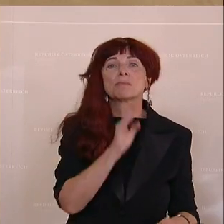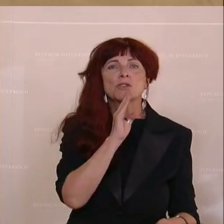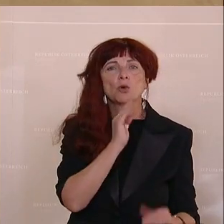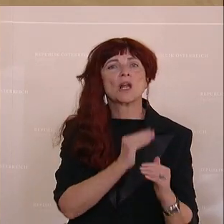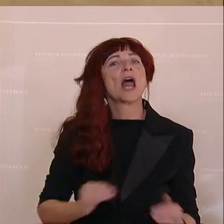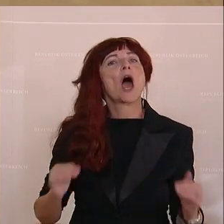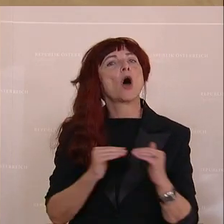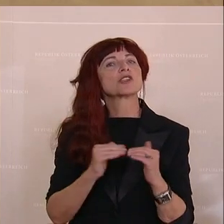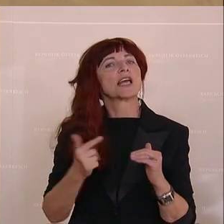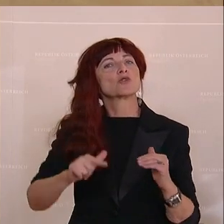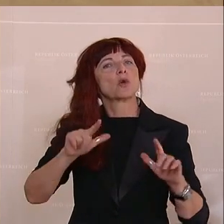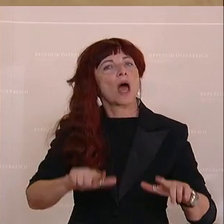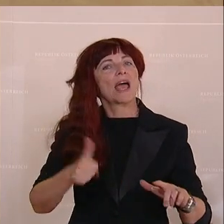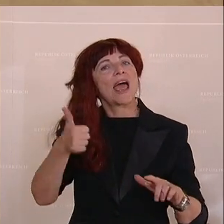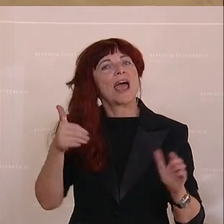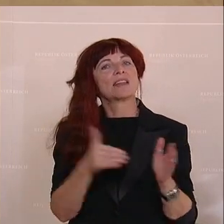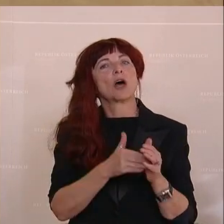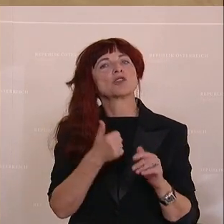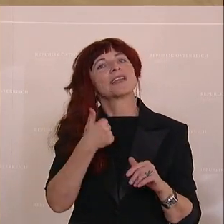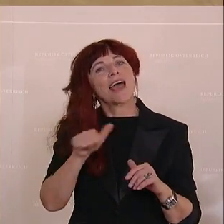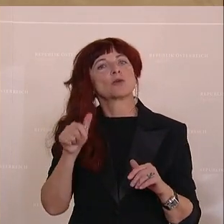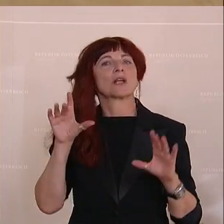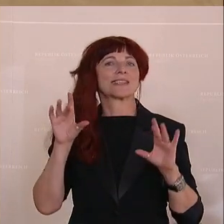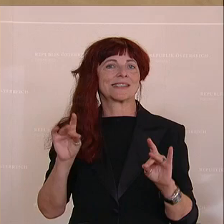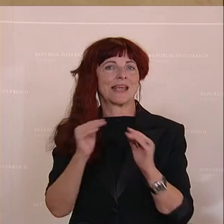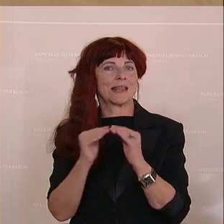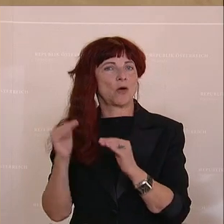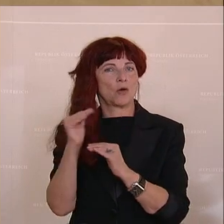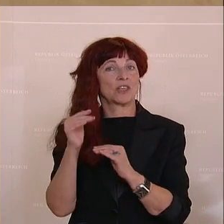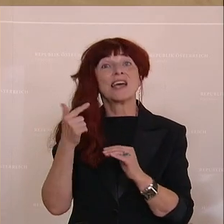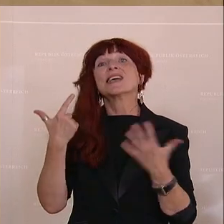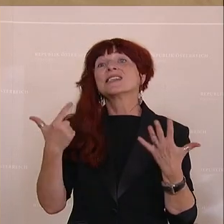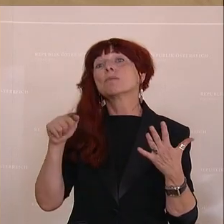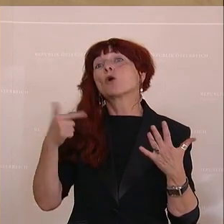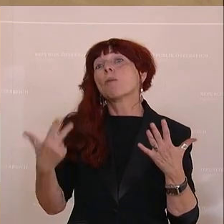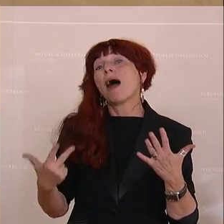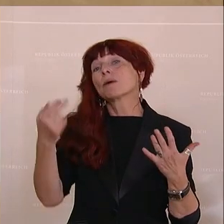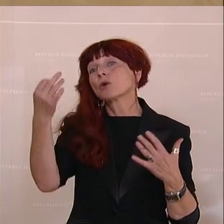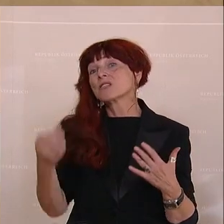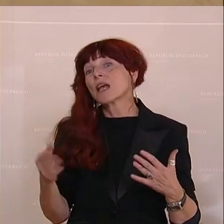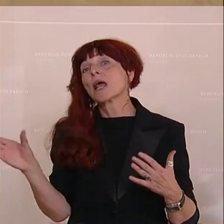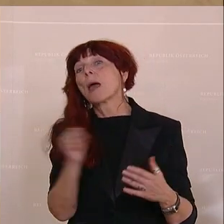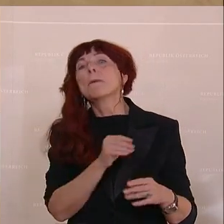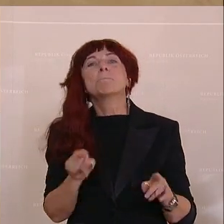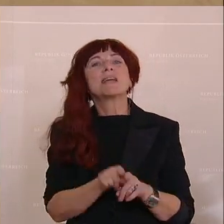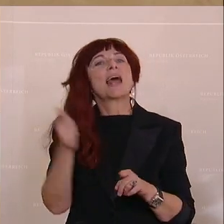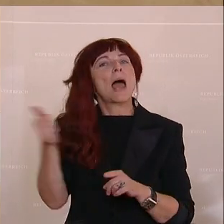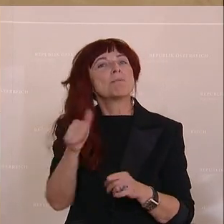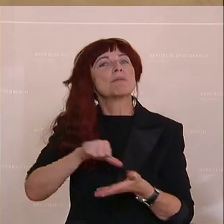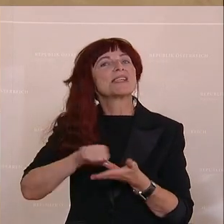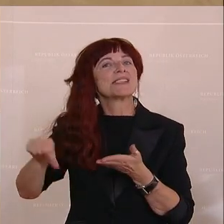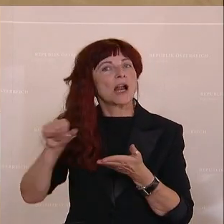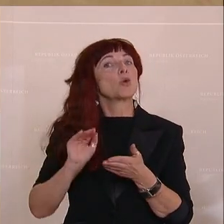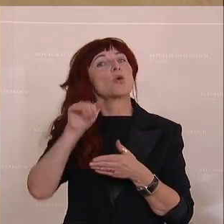auf 1.110 Euro erhöht wird. Das ist ein Plus von 7,8% mit der Einmalzahlung auf über 10%. Die